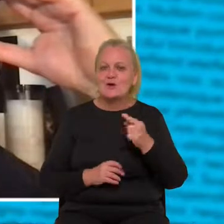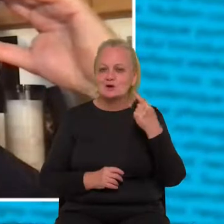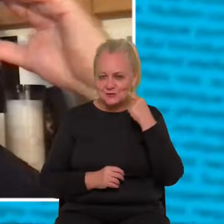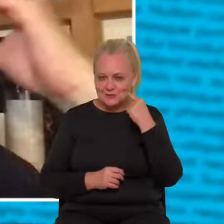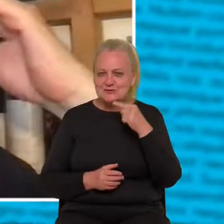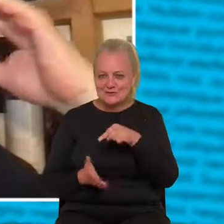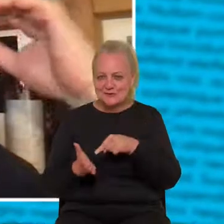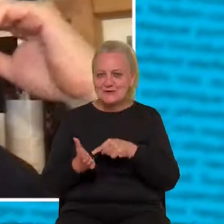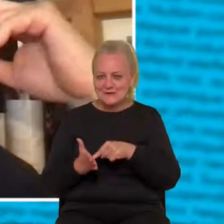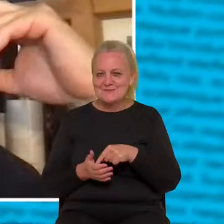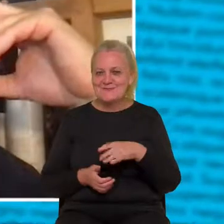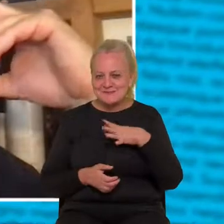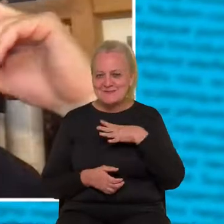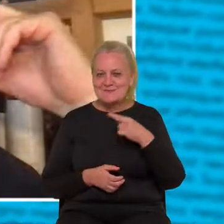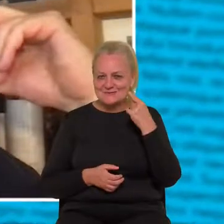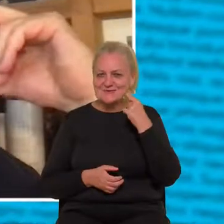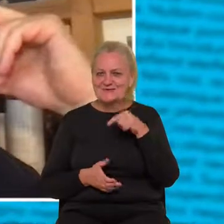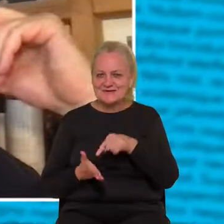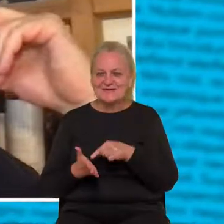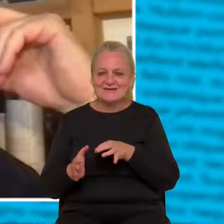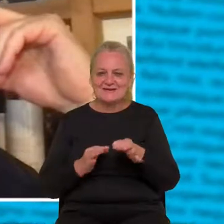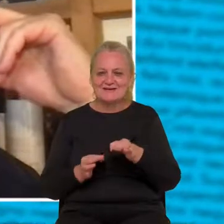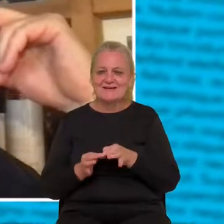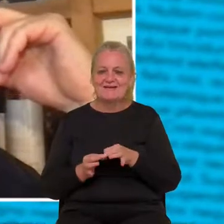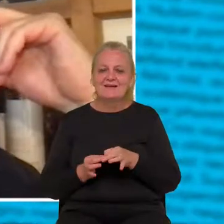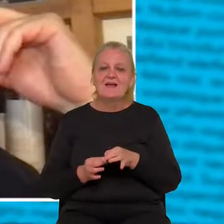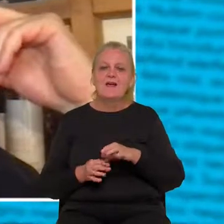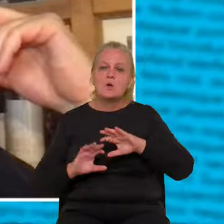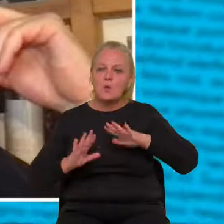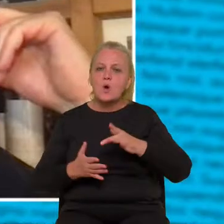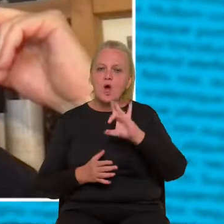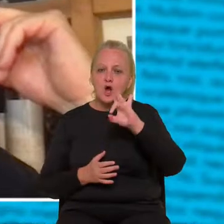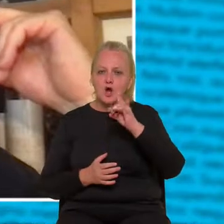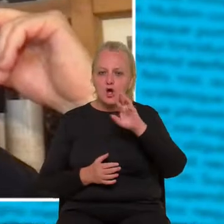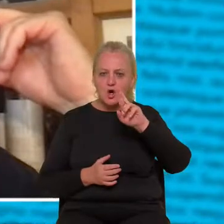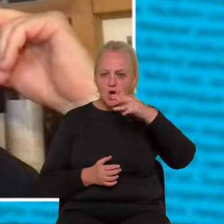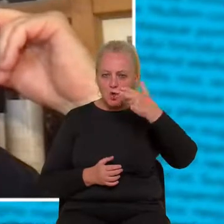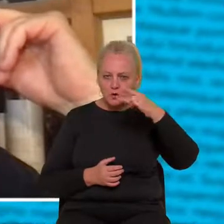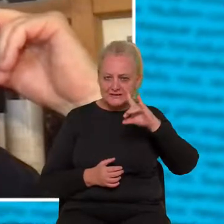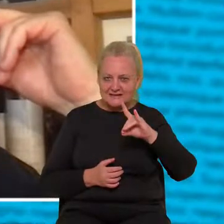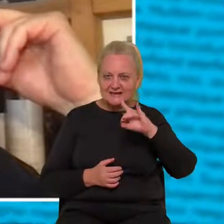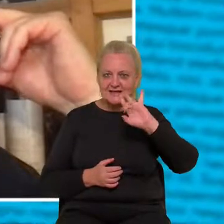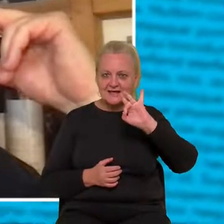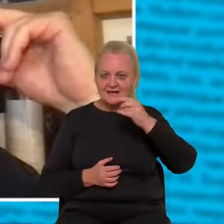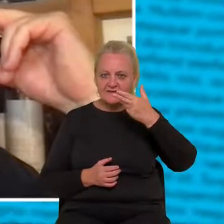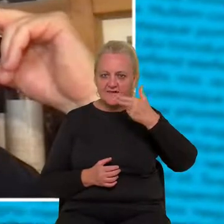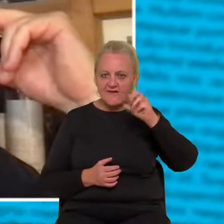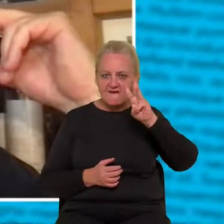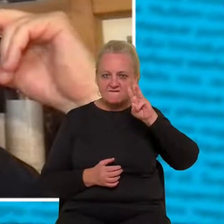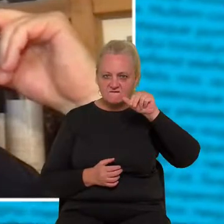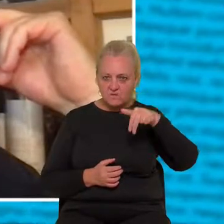Słyszałem już, że słyszałem tą historię o Grona Gniewu. Po tym, jak już skończyłem książkę.